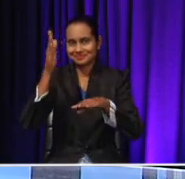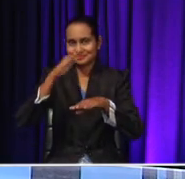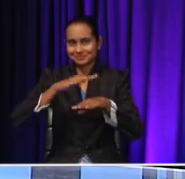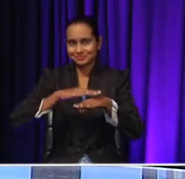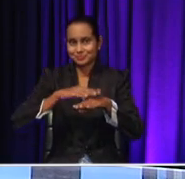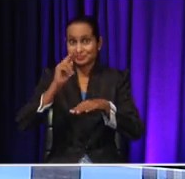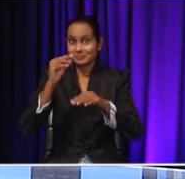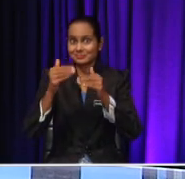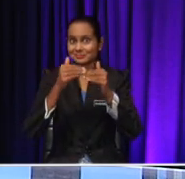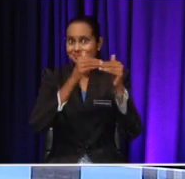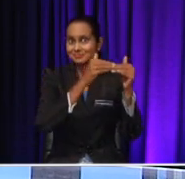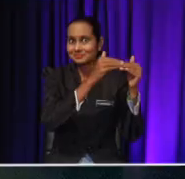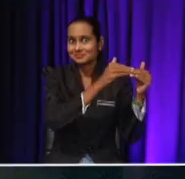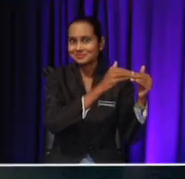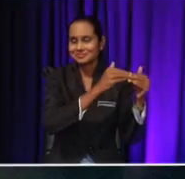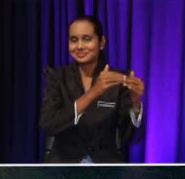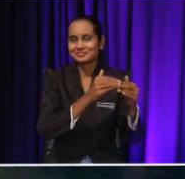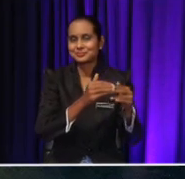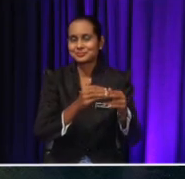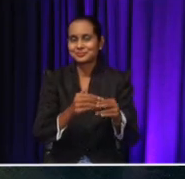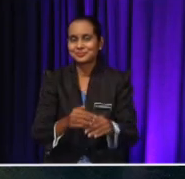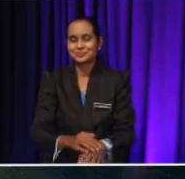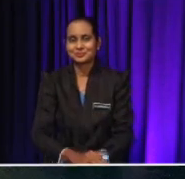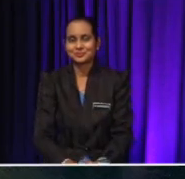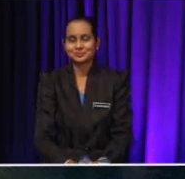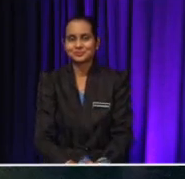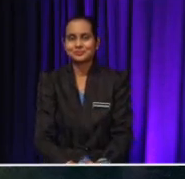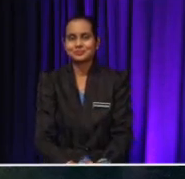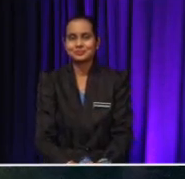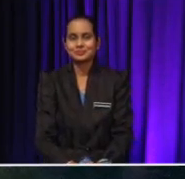Ceko berarti saya sambung lagi satu bab yang terakhir